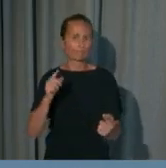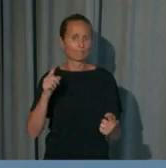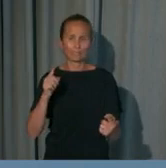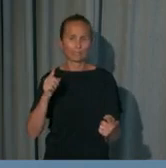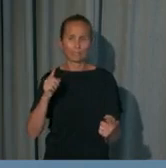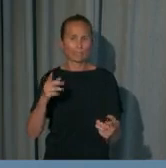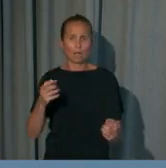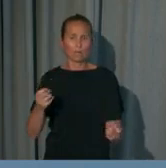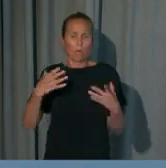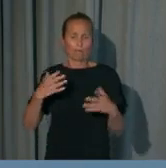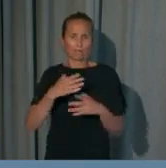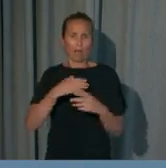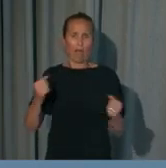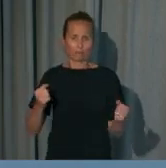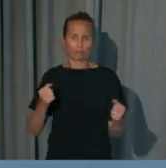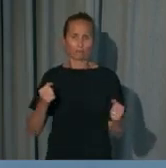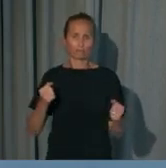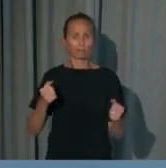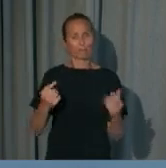i natt.